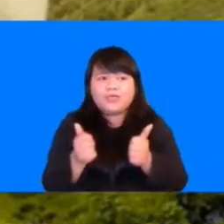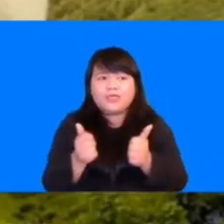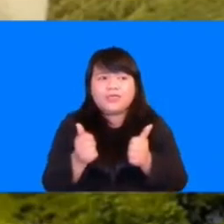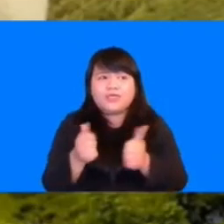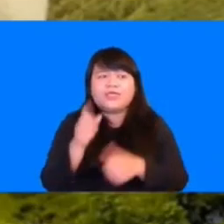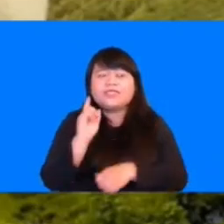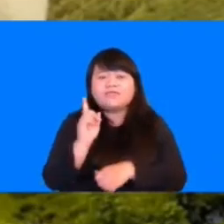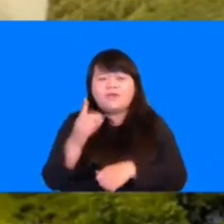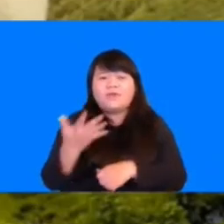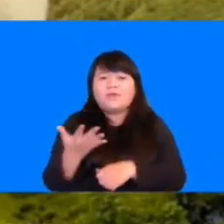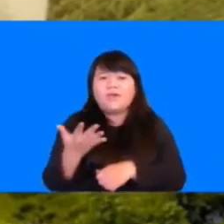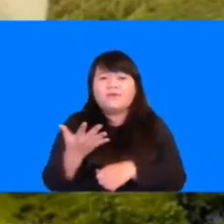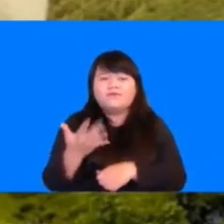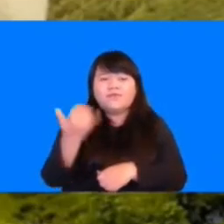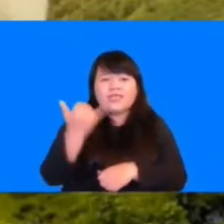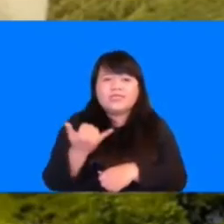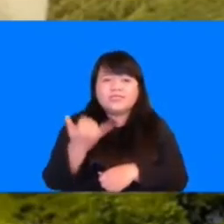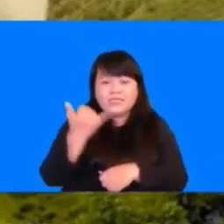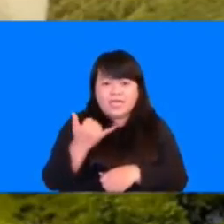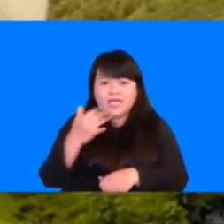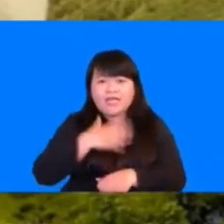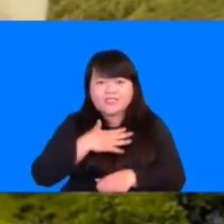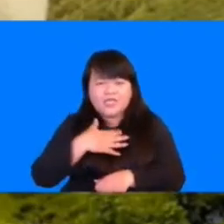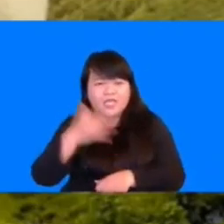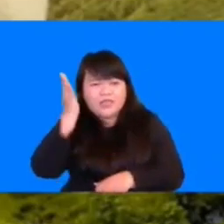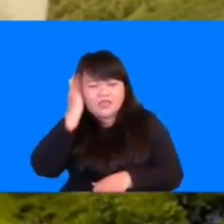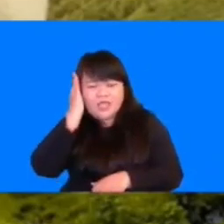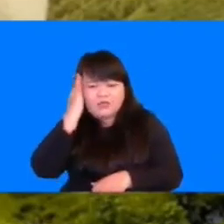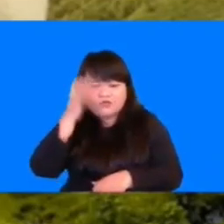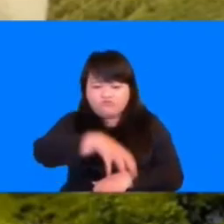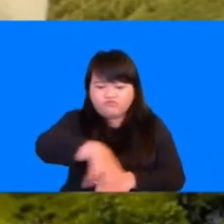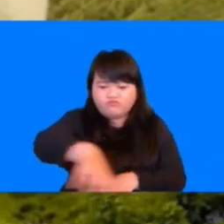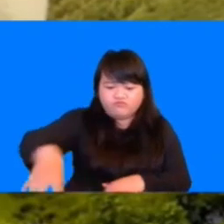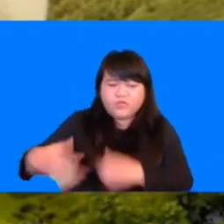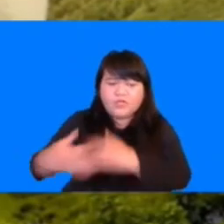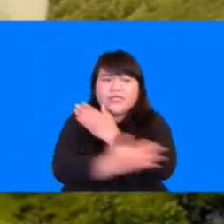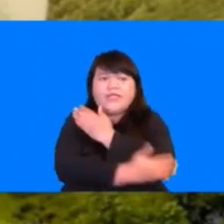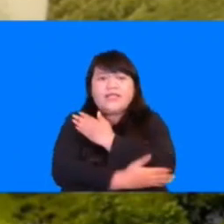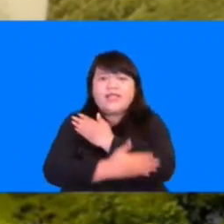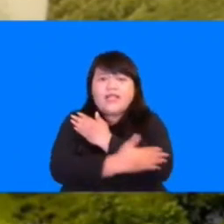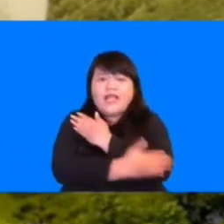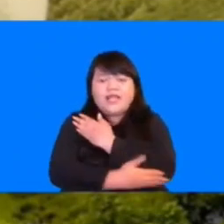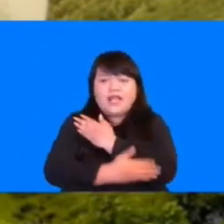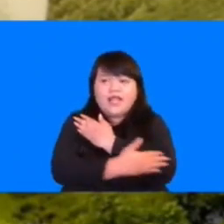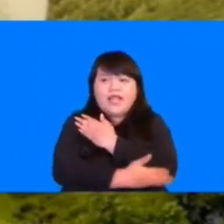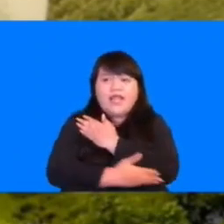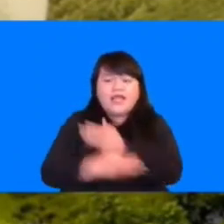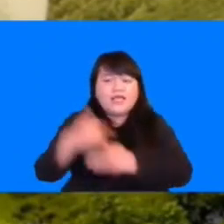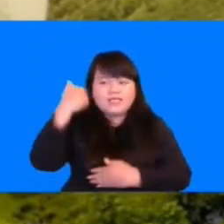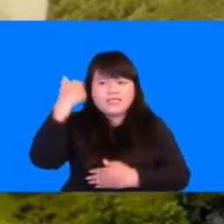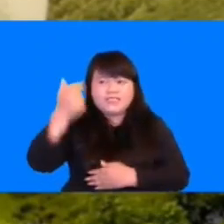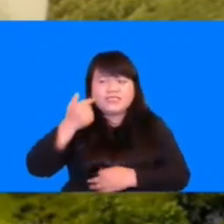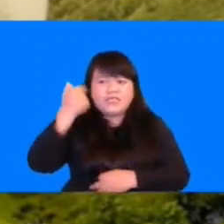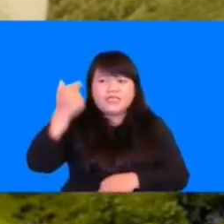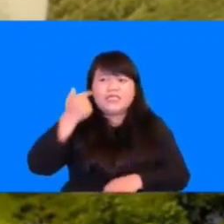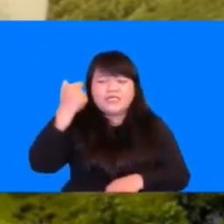Karena sekarang juga saya temukan di beberapa negara, mereka sering